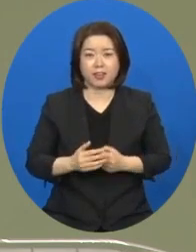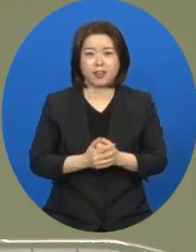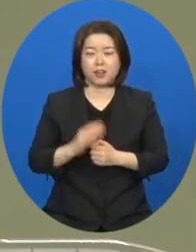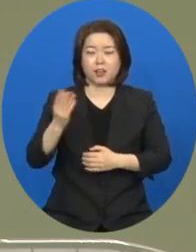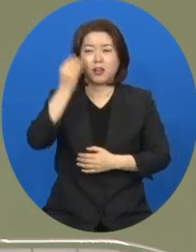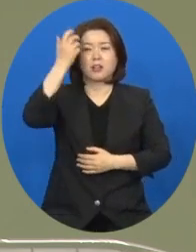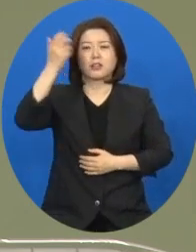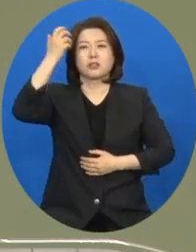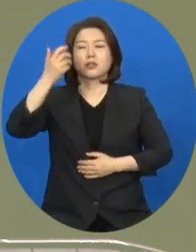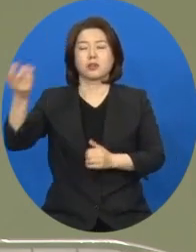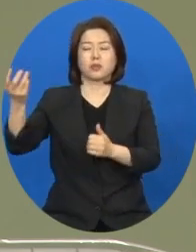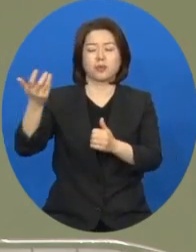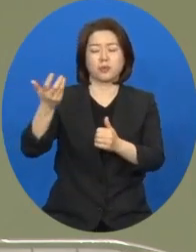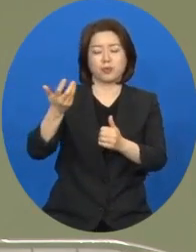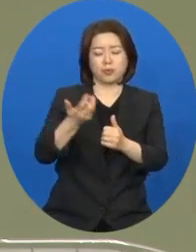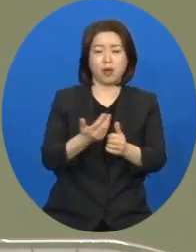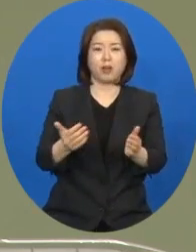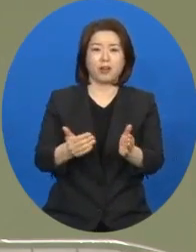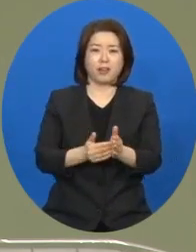성령이 임한 거예요.